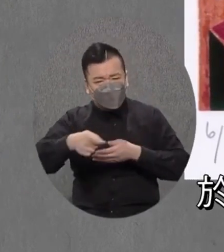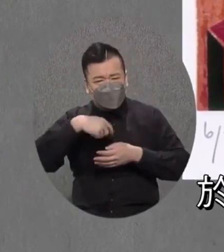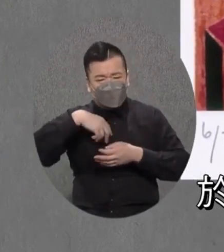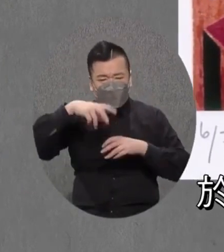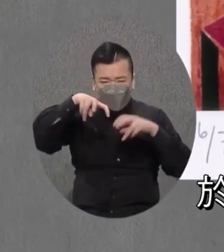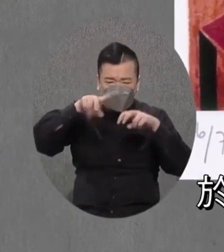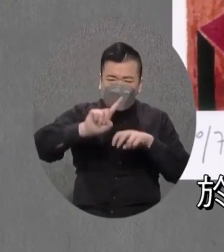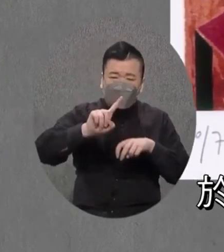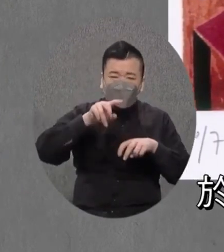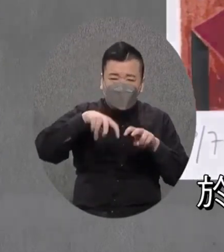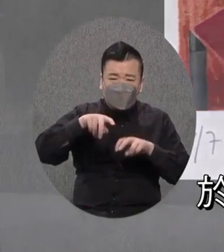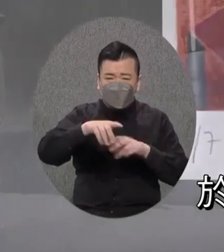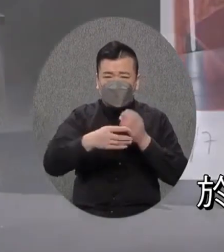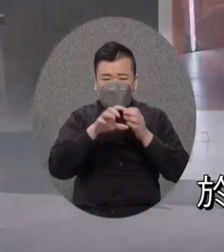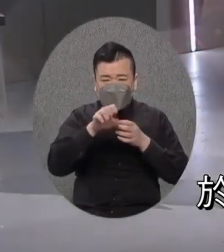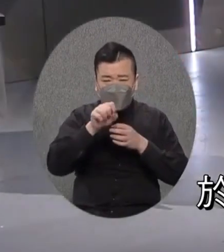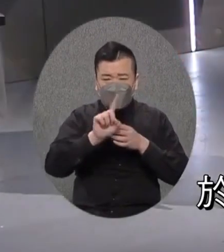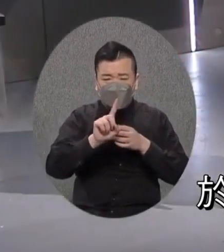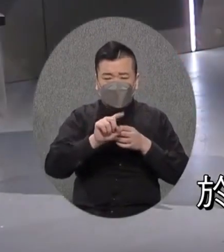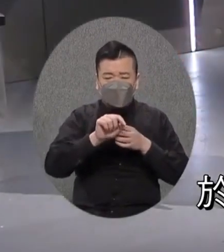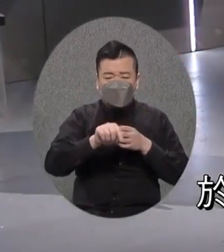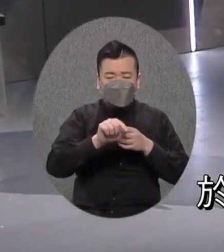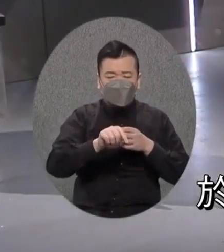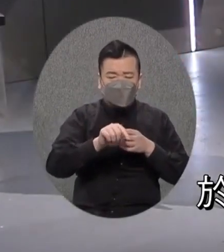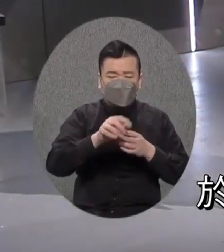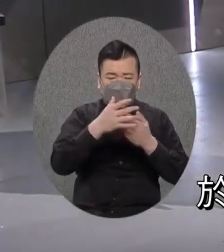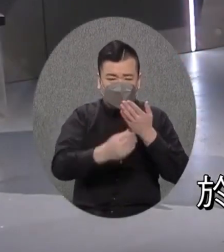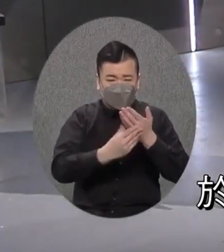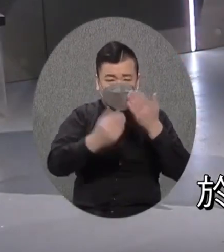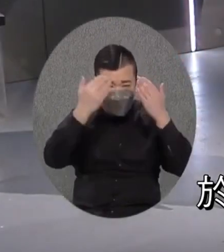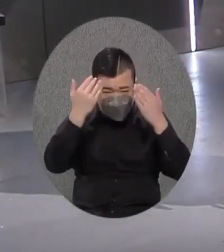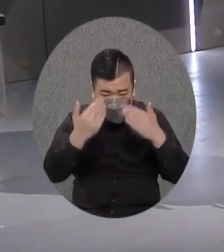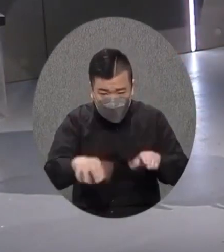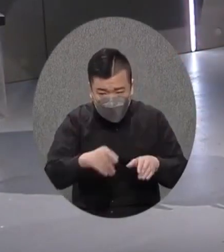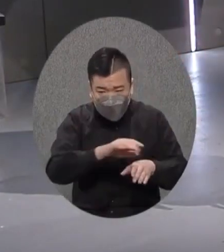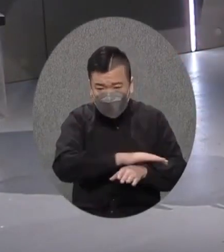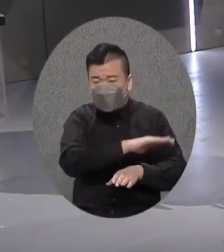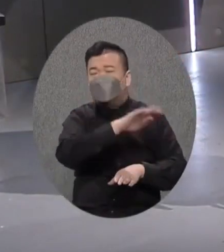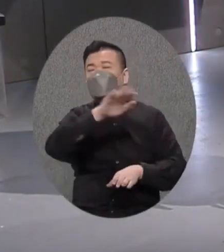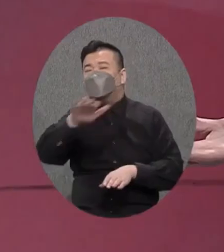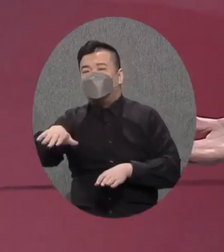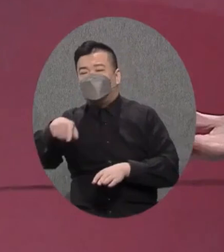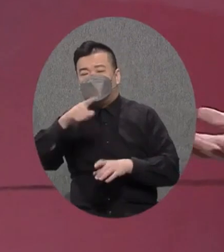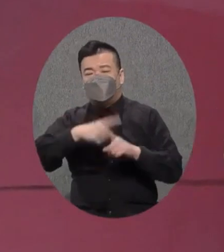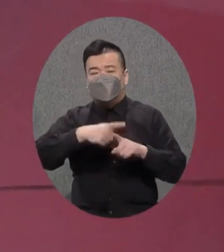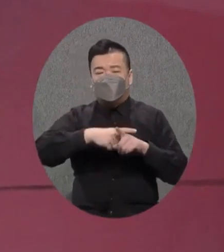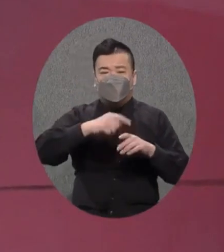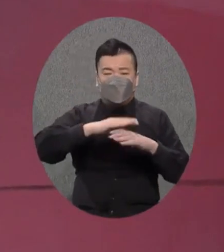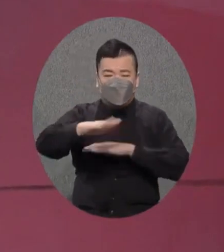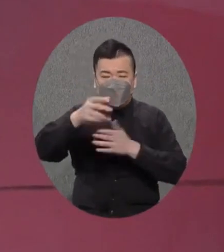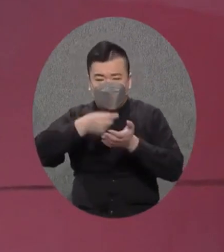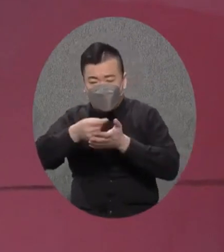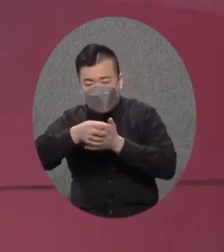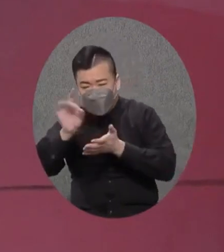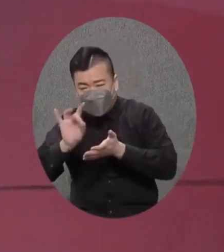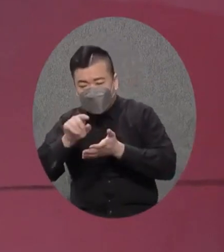話點樣樣用嗰啲將影印咗出嚟嘅圖像移印咗落去一張版畫紙上高，令